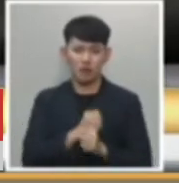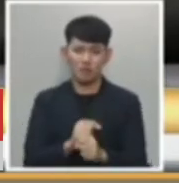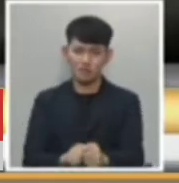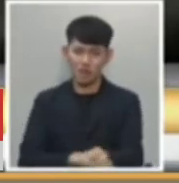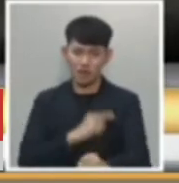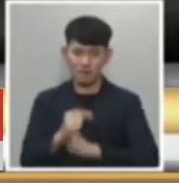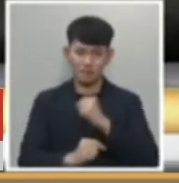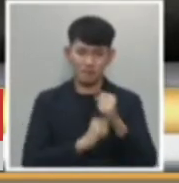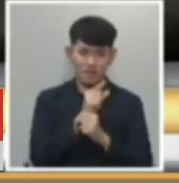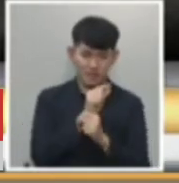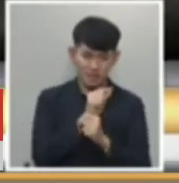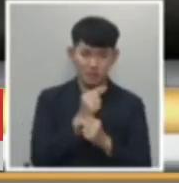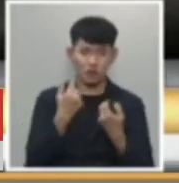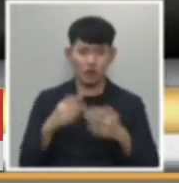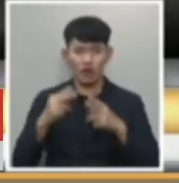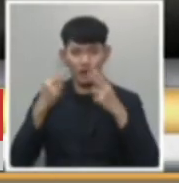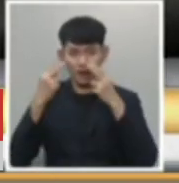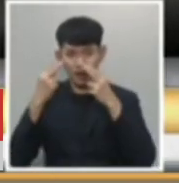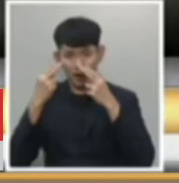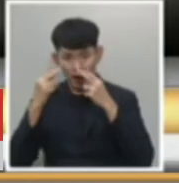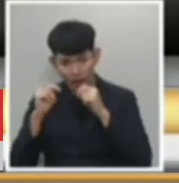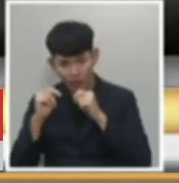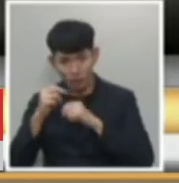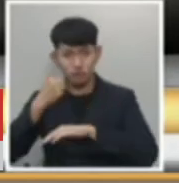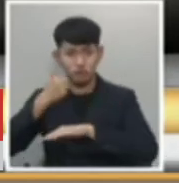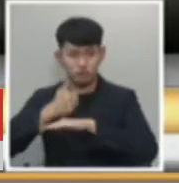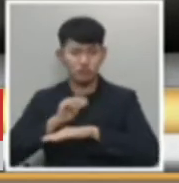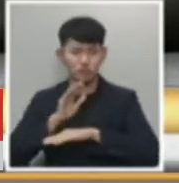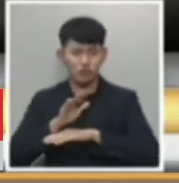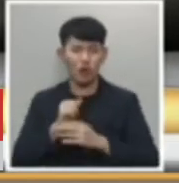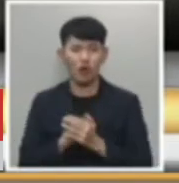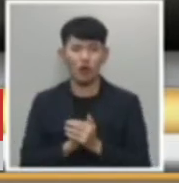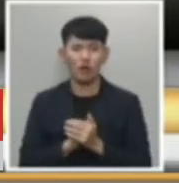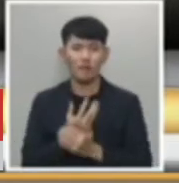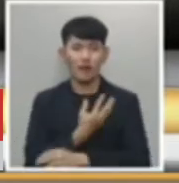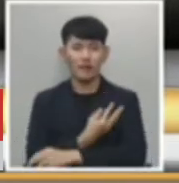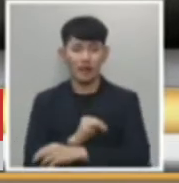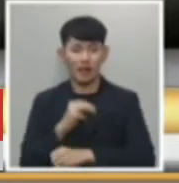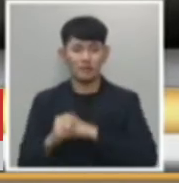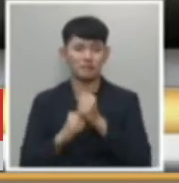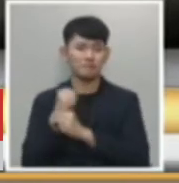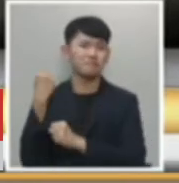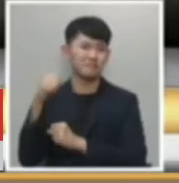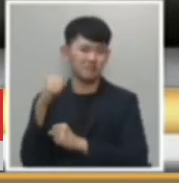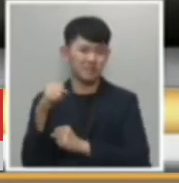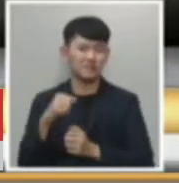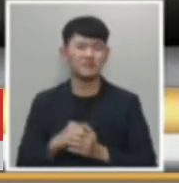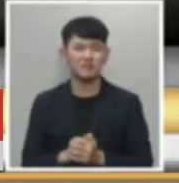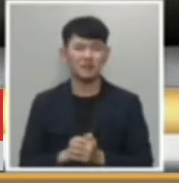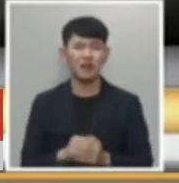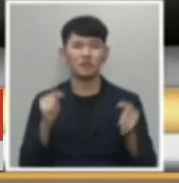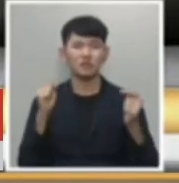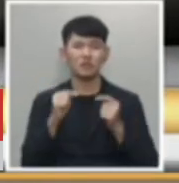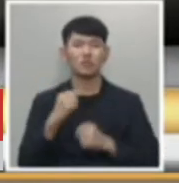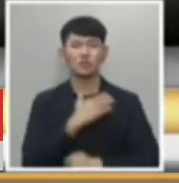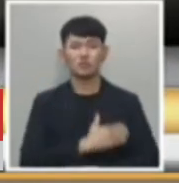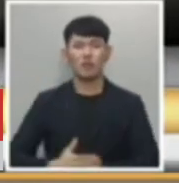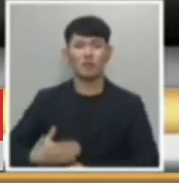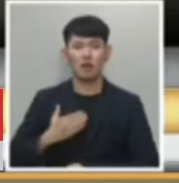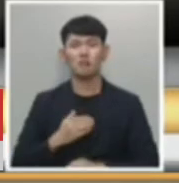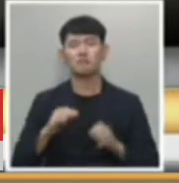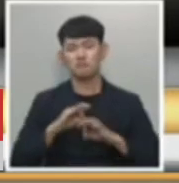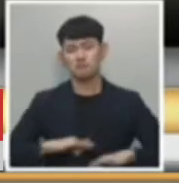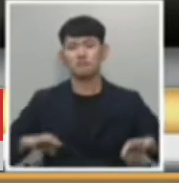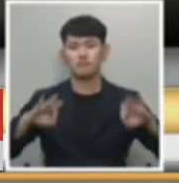ล้วก็เป็นนายกเทศมนตรีเมืองมหาสารคามมา10ปีนะครับซึ่งในเรื่องของสุขภาพเนี่ยมีความสำคัญนะครับซึ่งต้